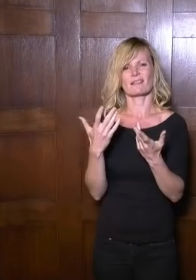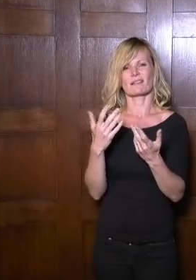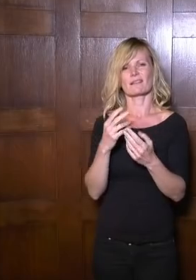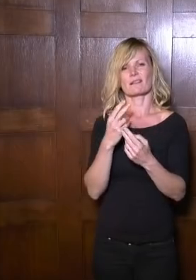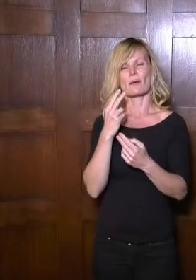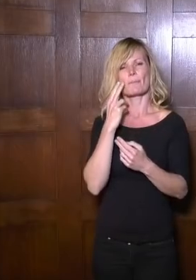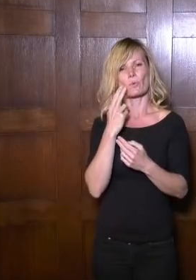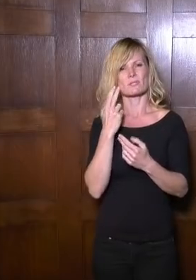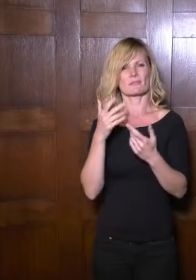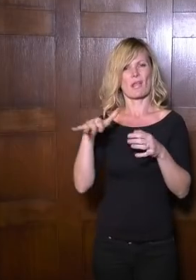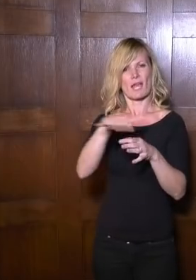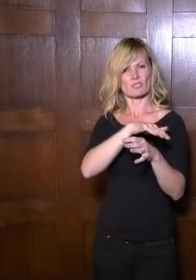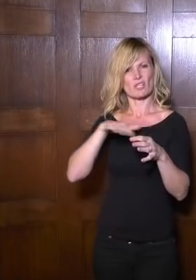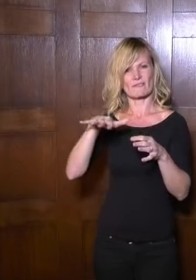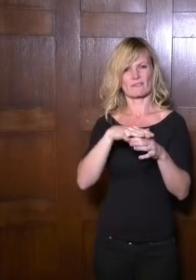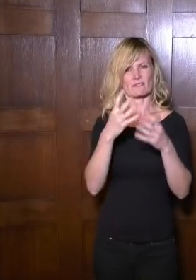ist etwas